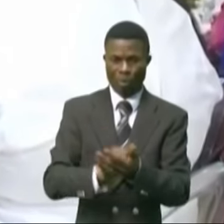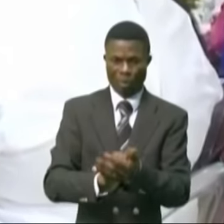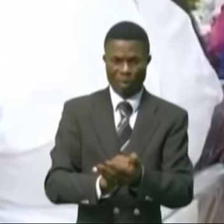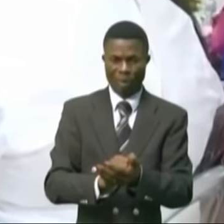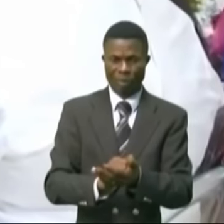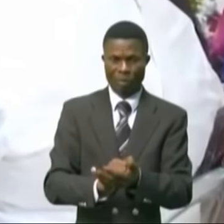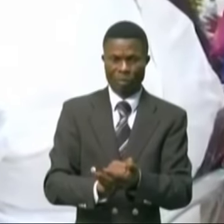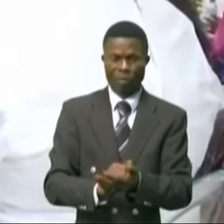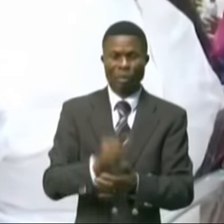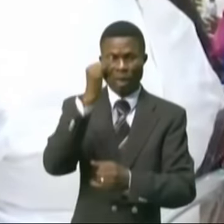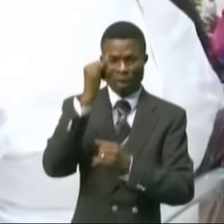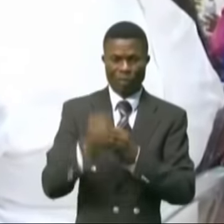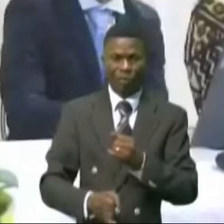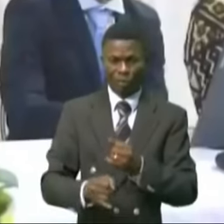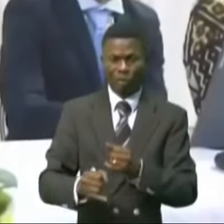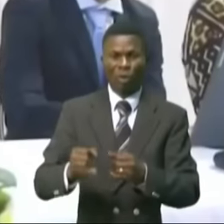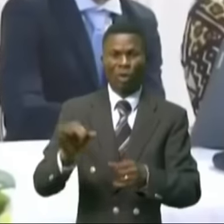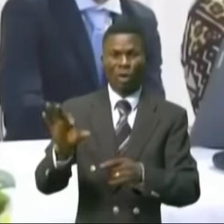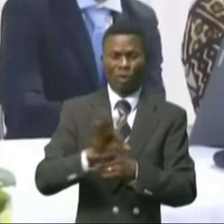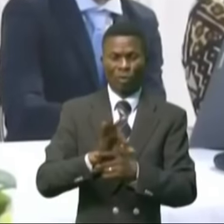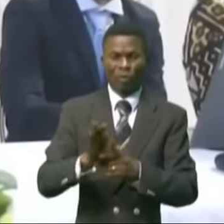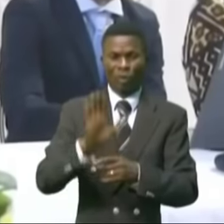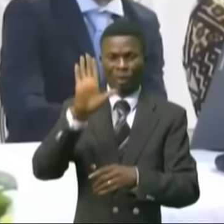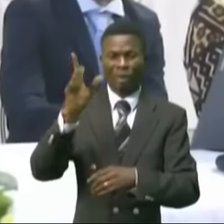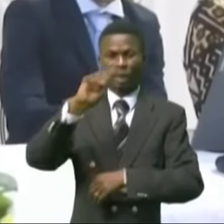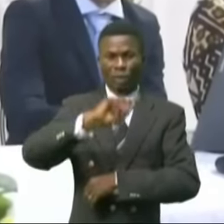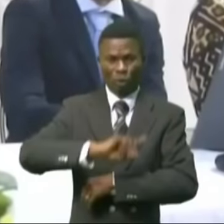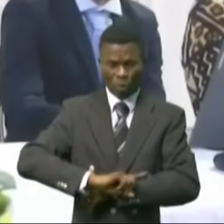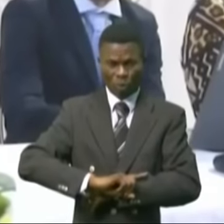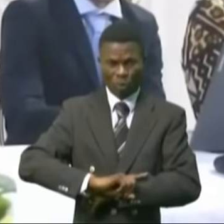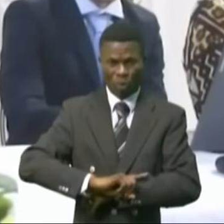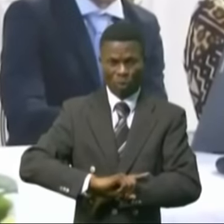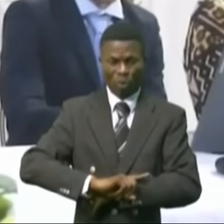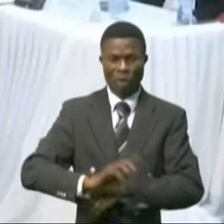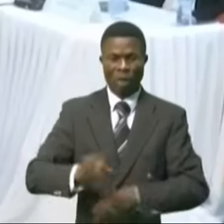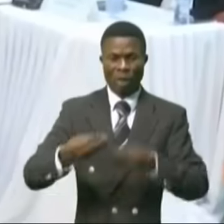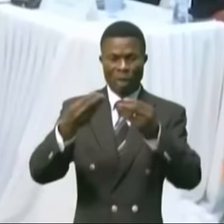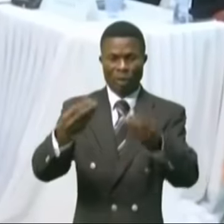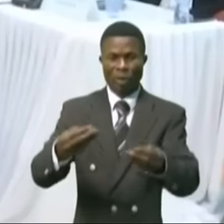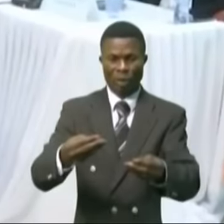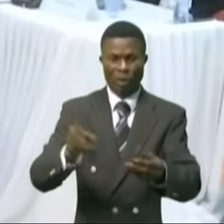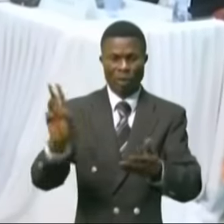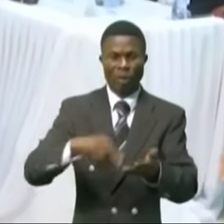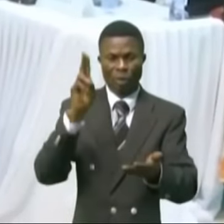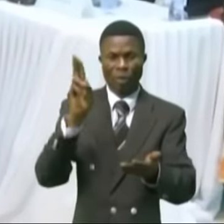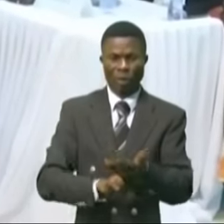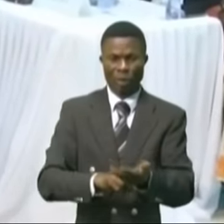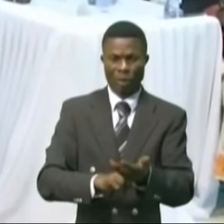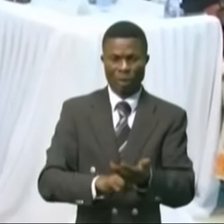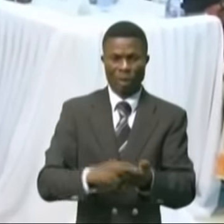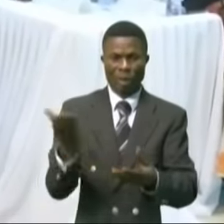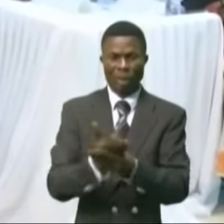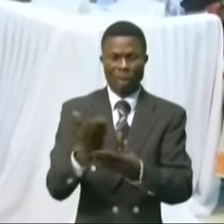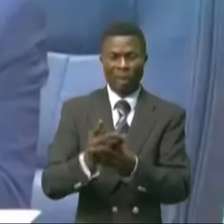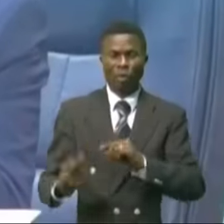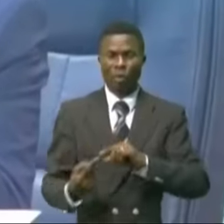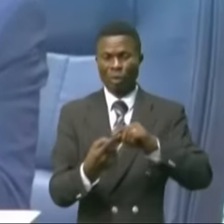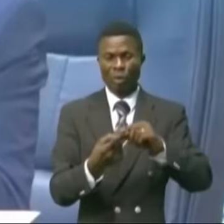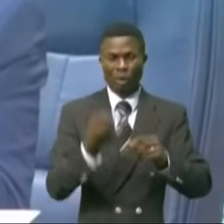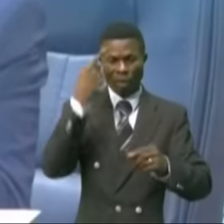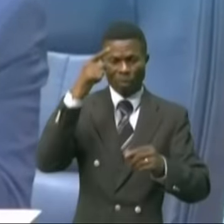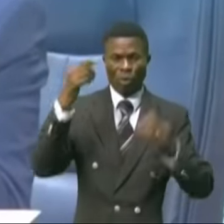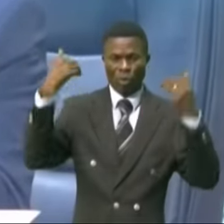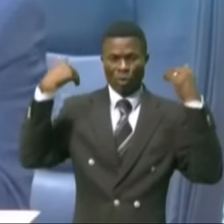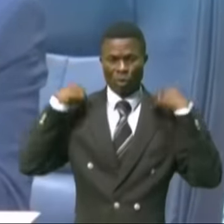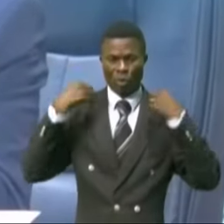la clôture de ces travaux de 5 jours qui seront sanctionnés par la signature des contrats spéciaux pour les